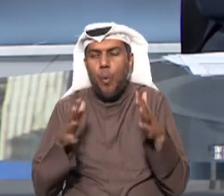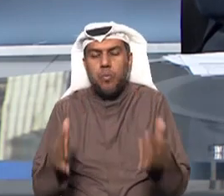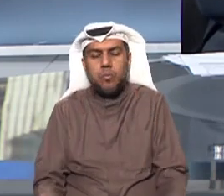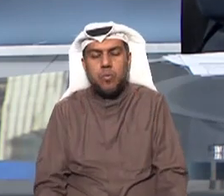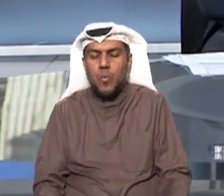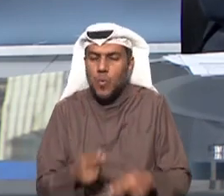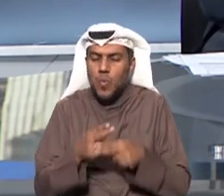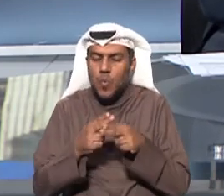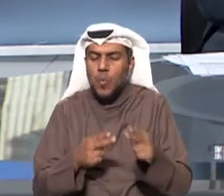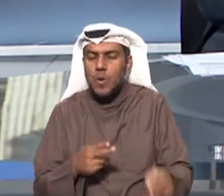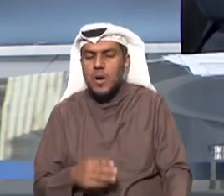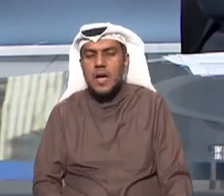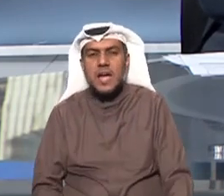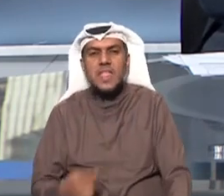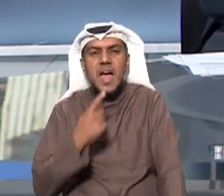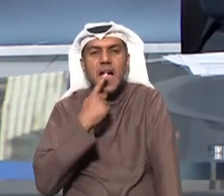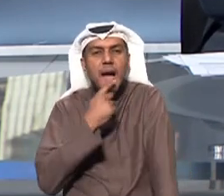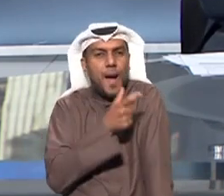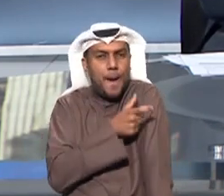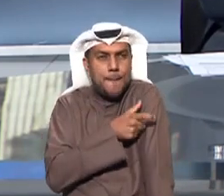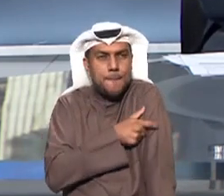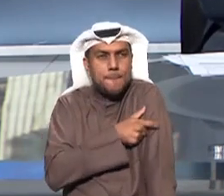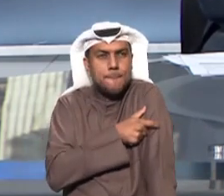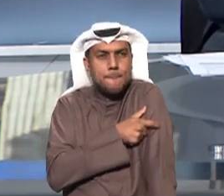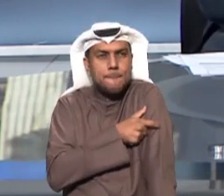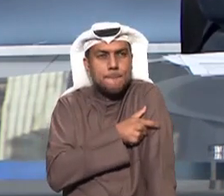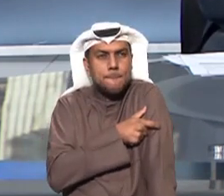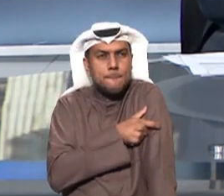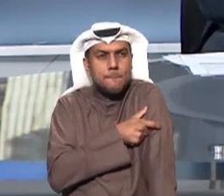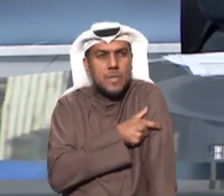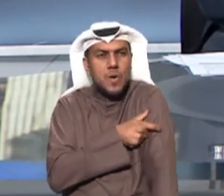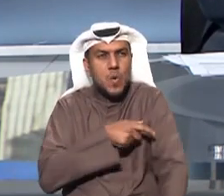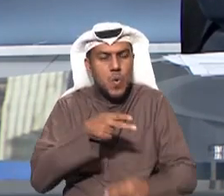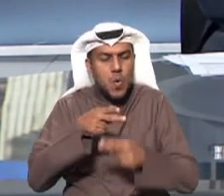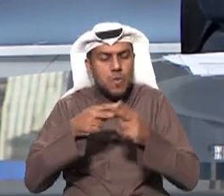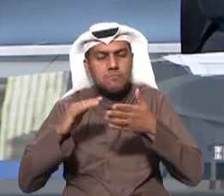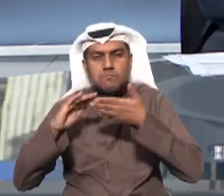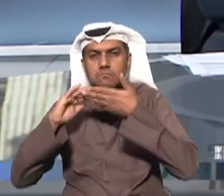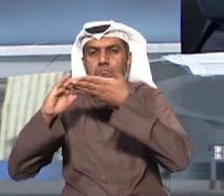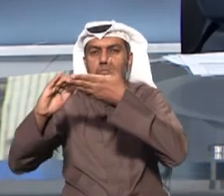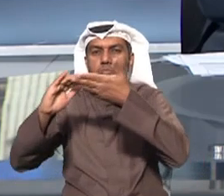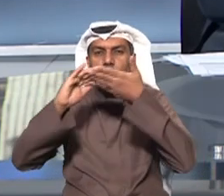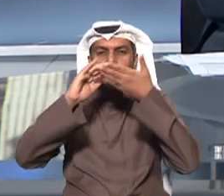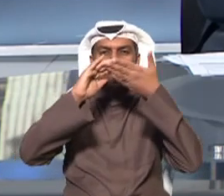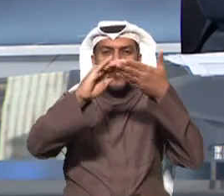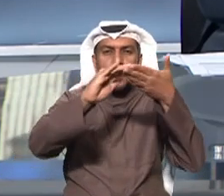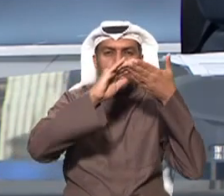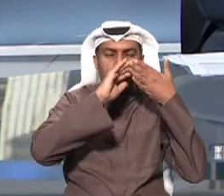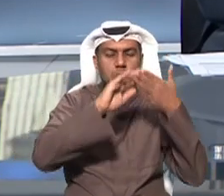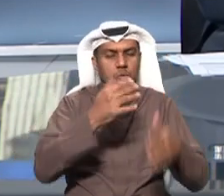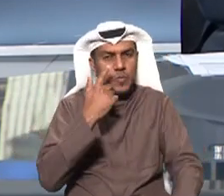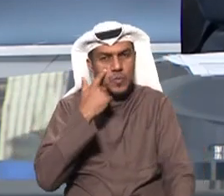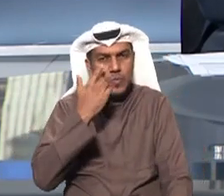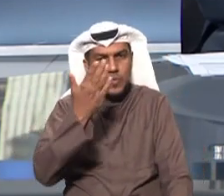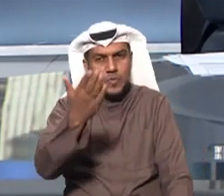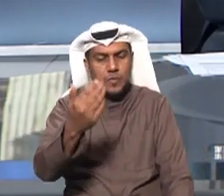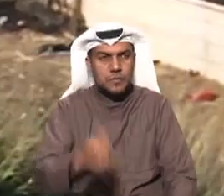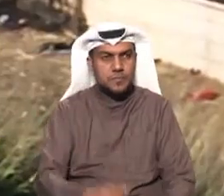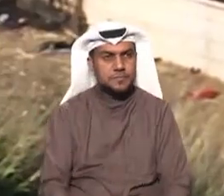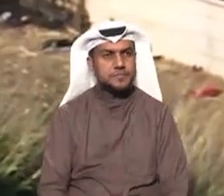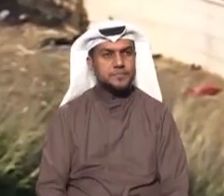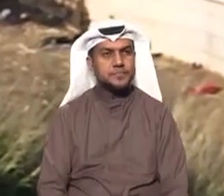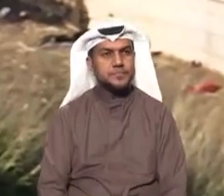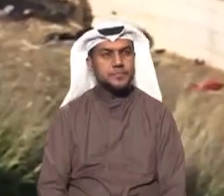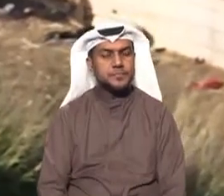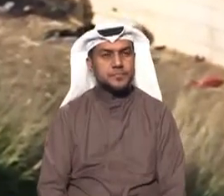بزيارة للمخيم وتقديم الدعم اللازم لتخفيف المعاناة عن كاهل العائلات المتضررة.